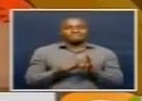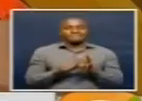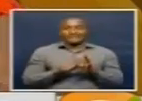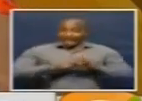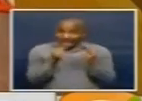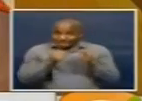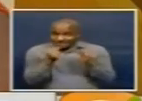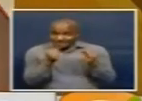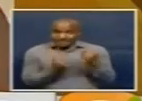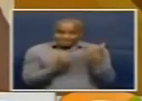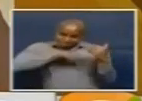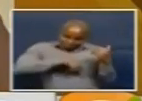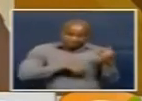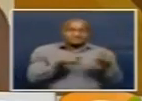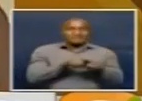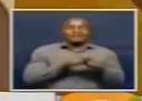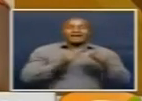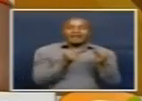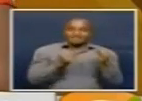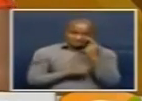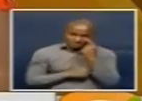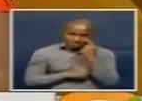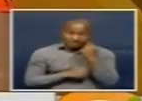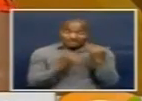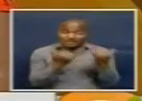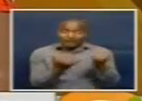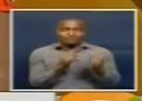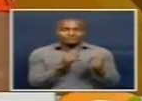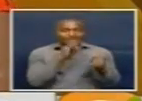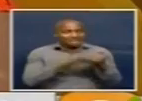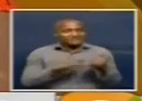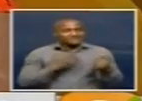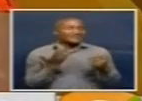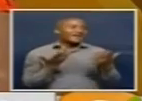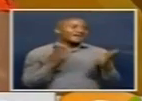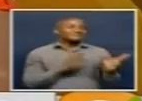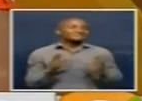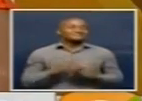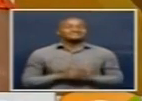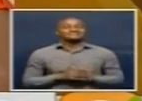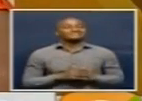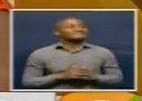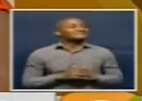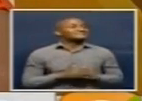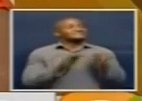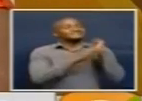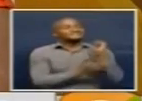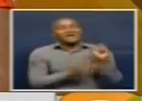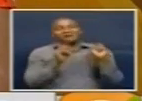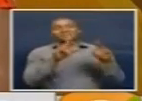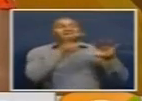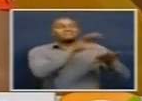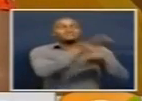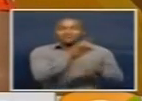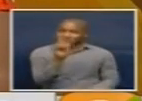pia tumboni huwa anafanya nini? Anafurahi. Sasa wakati mwingine mwanamume huona kama mjamzito anafanya makusudi. Lakini